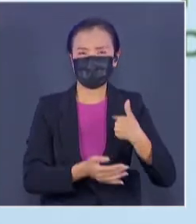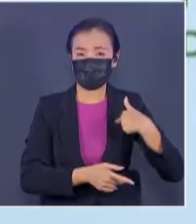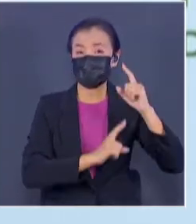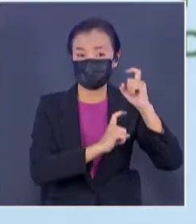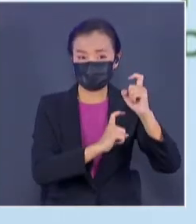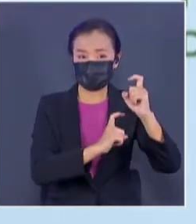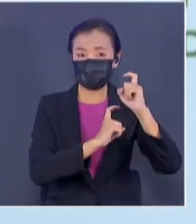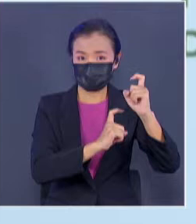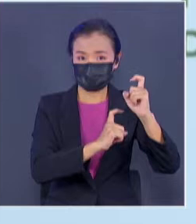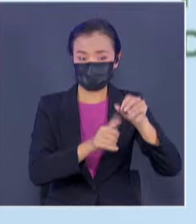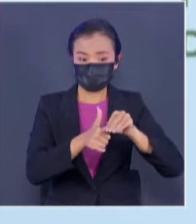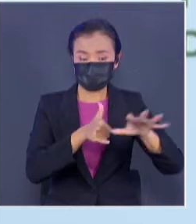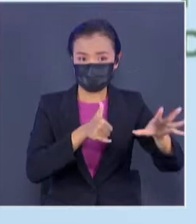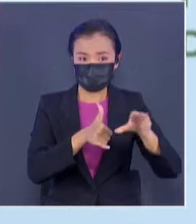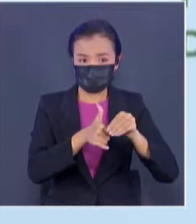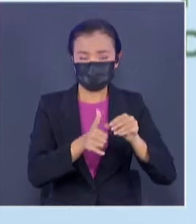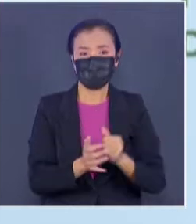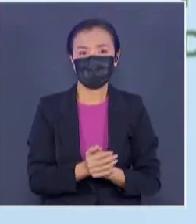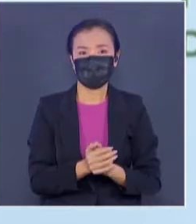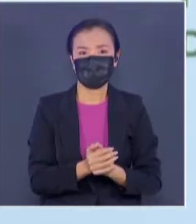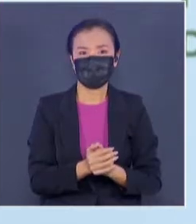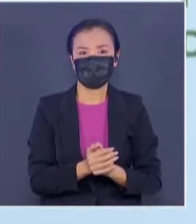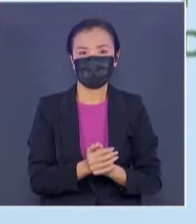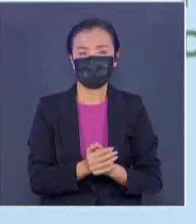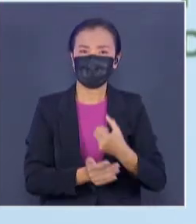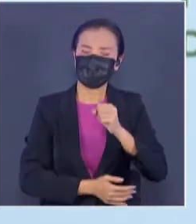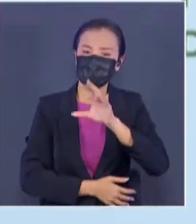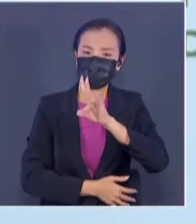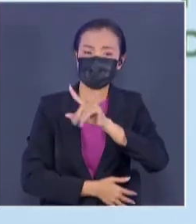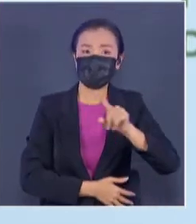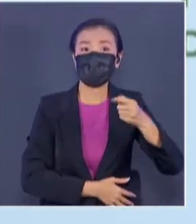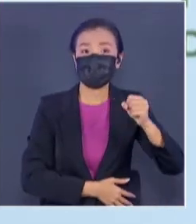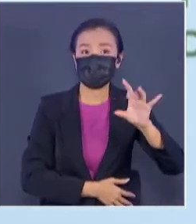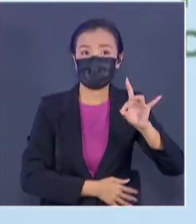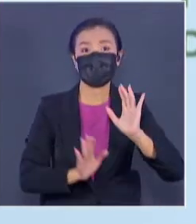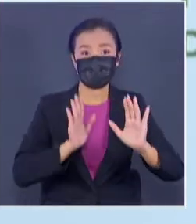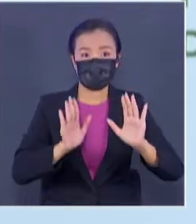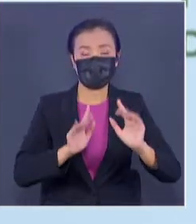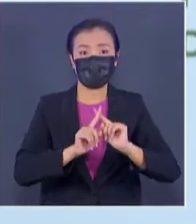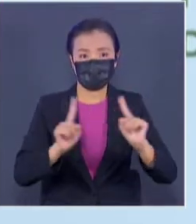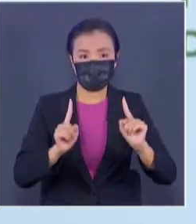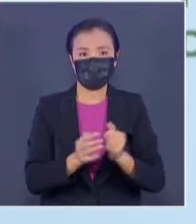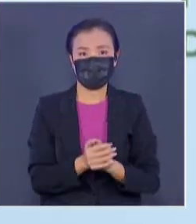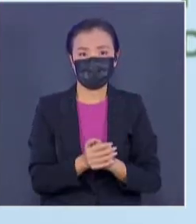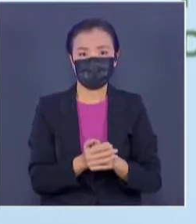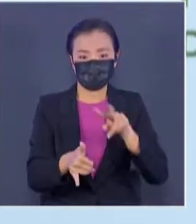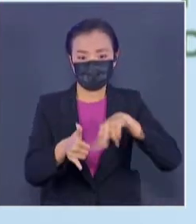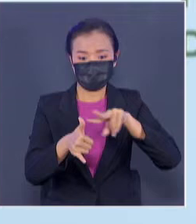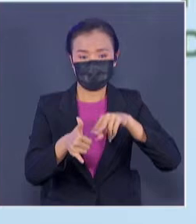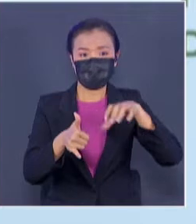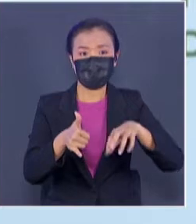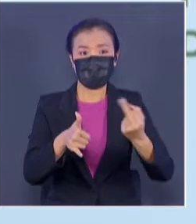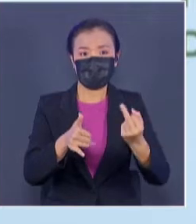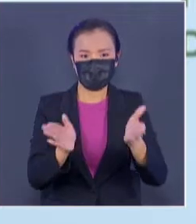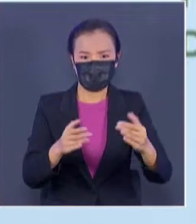ยงนะถ้าจะแพร่เชื้อได้เนี่ยก็ช่วงวันแรกครับ17-18ประมาณนั้นครับแต่ว่าล่าสุดที่ตรวจที่สมุยเนี่ยตรวจ